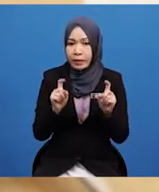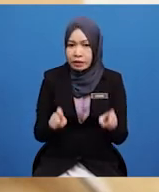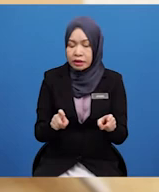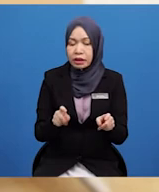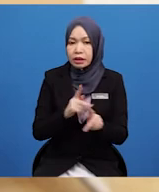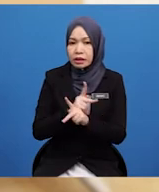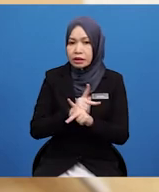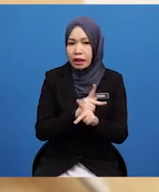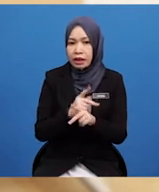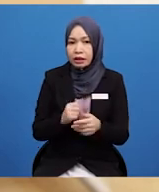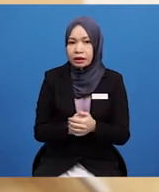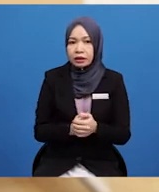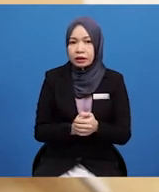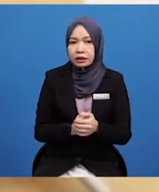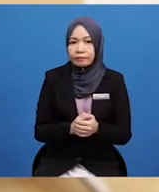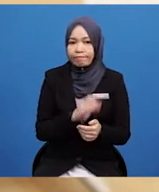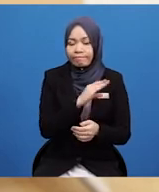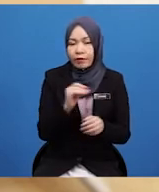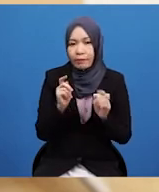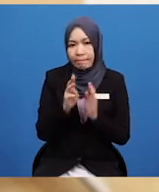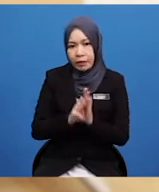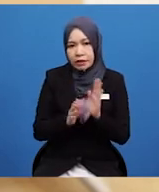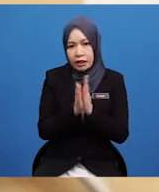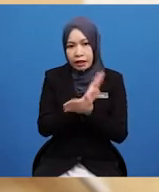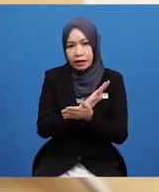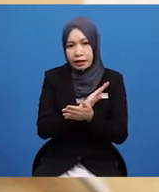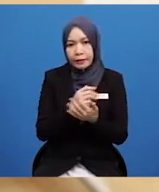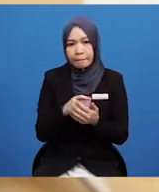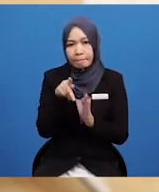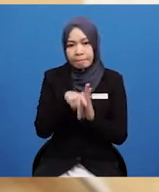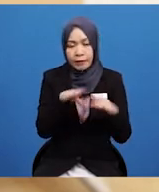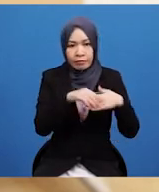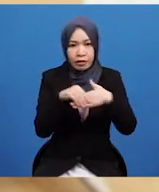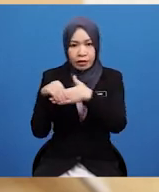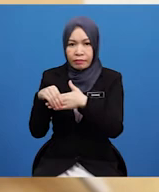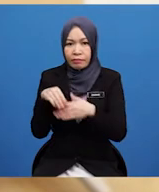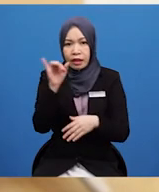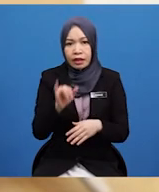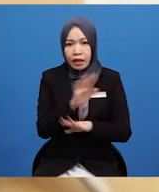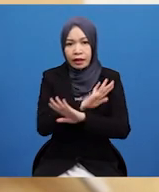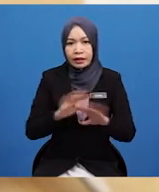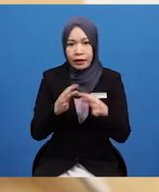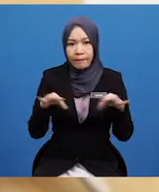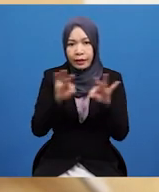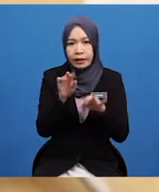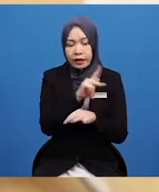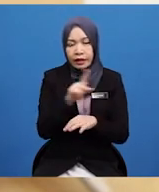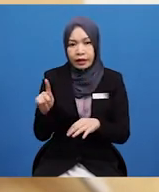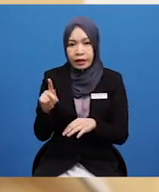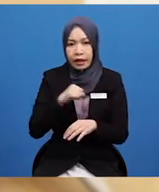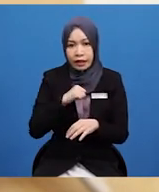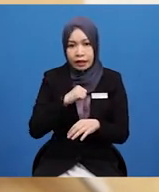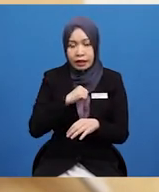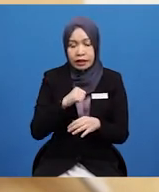pemimpin yang tidak mementingkan diri sendiri dan sentiasa berusaha memastikan keamanan dunia